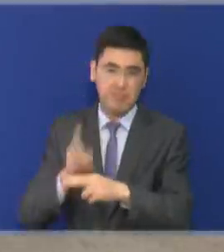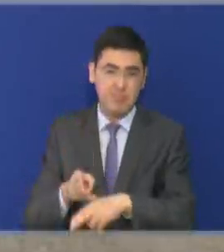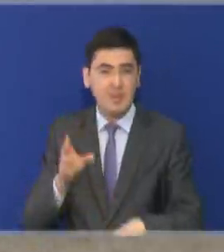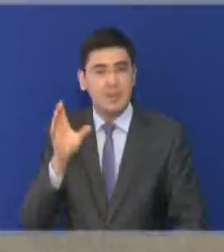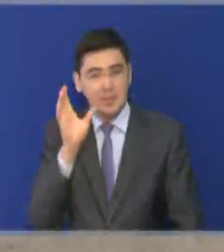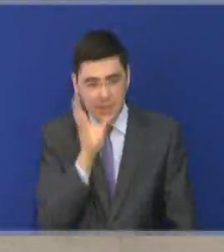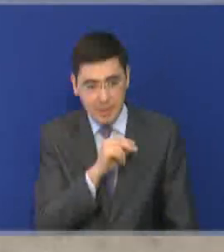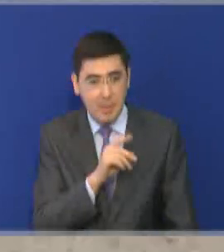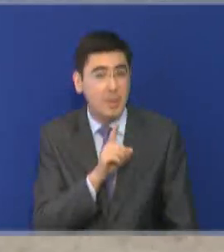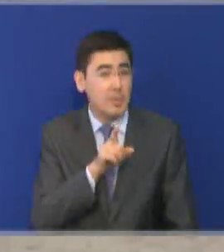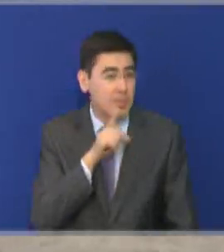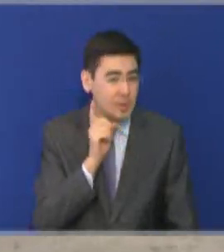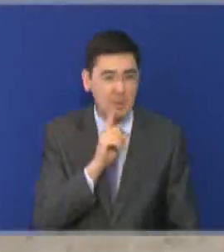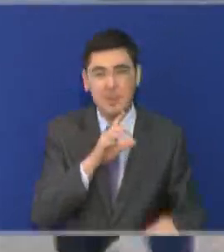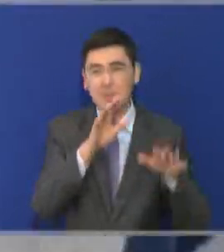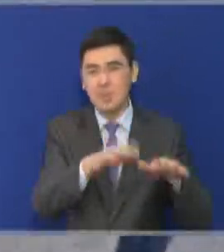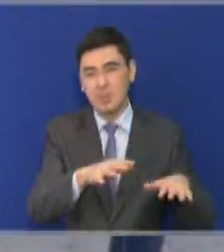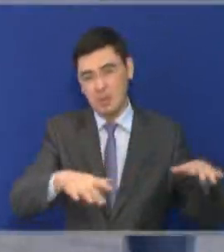людей и проводит разъяснительную работу.